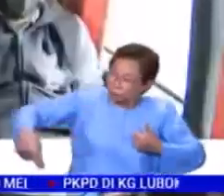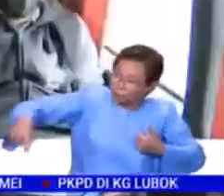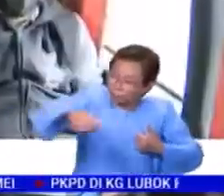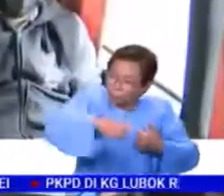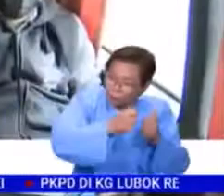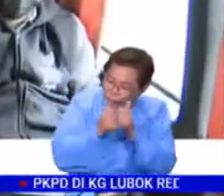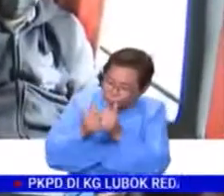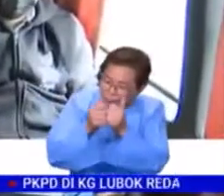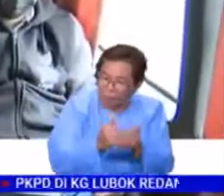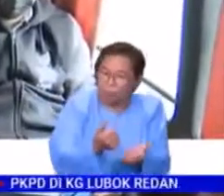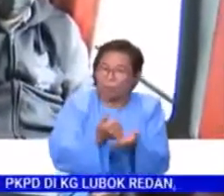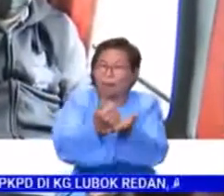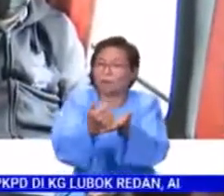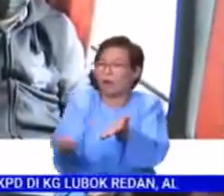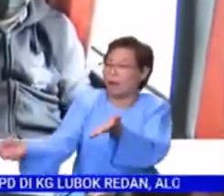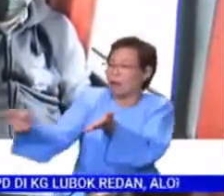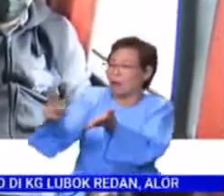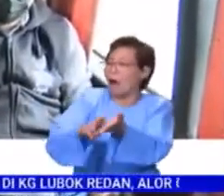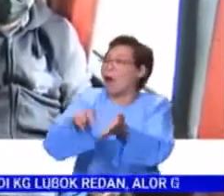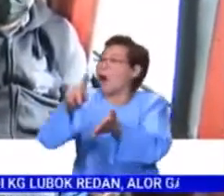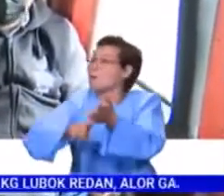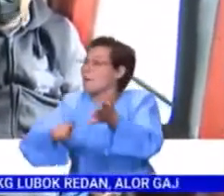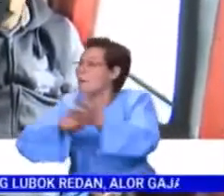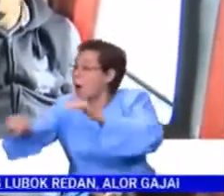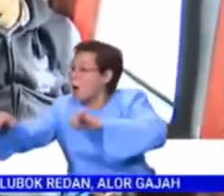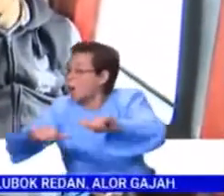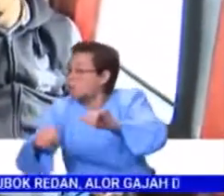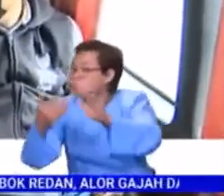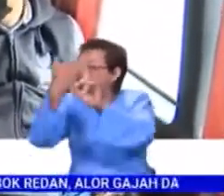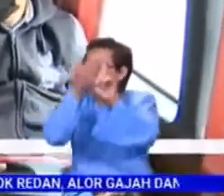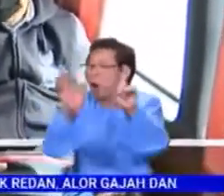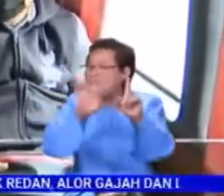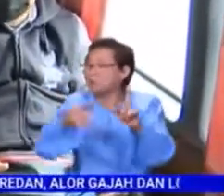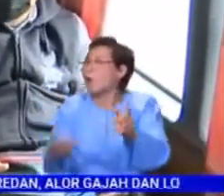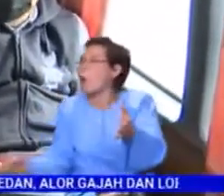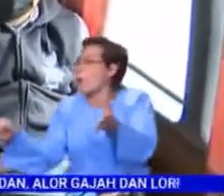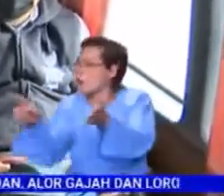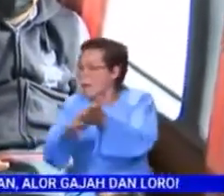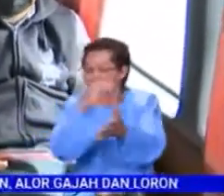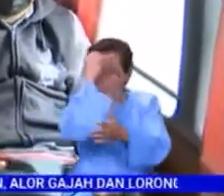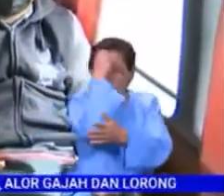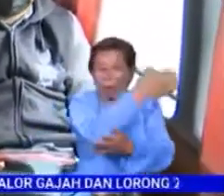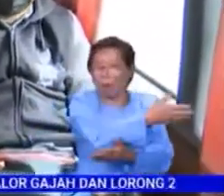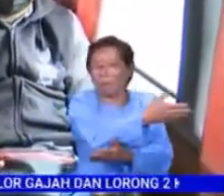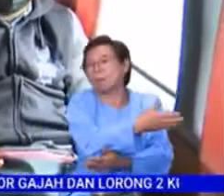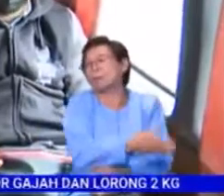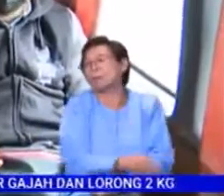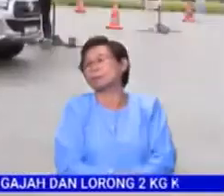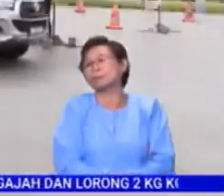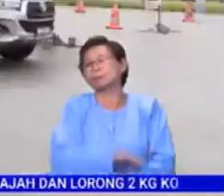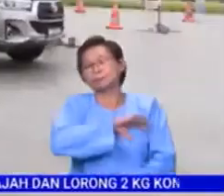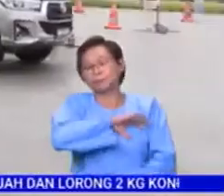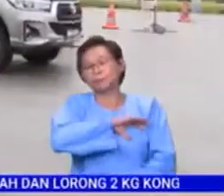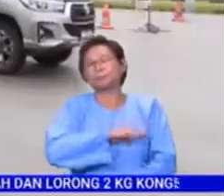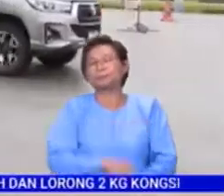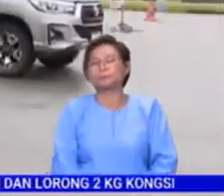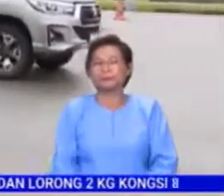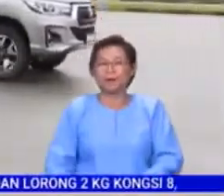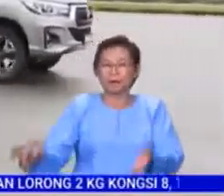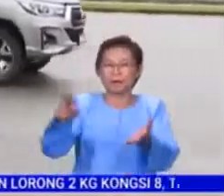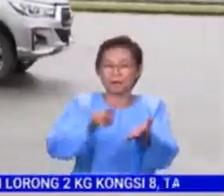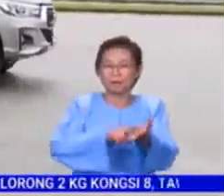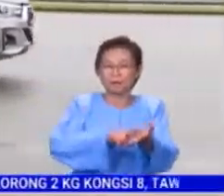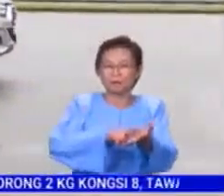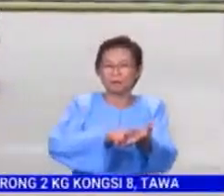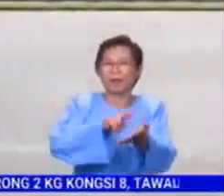sama membantu dengan melaporkan sebarang aktiviti melanggar SOP di kejiranan mereka kepada polis. Laporan